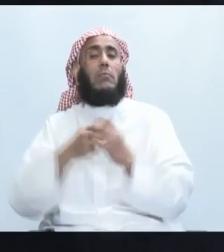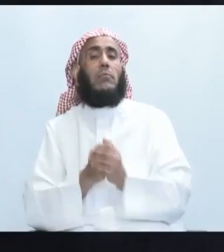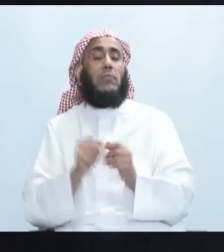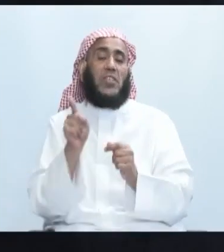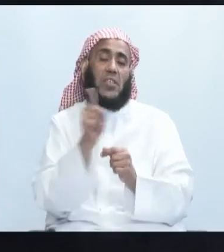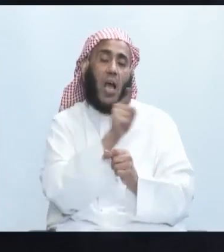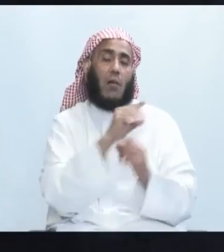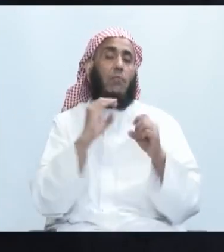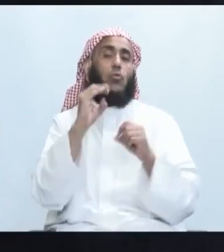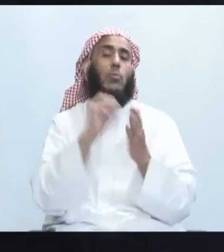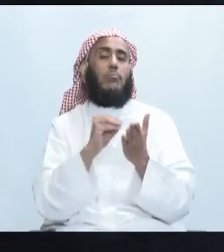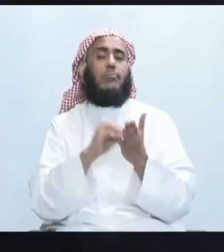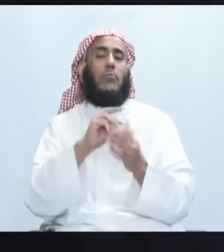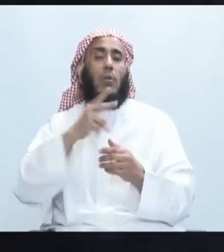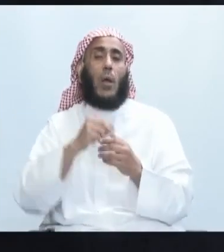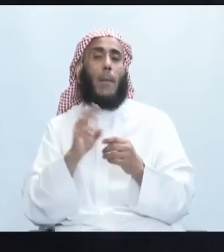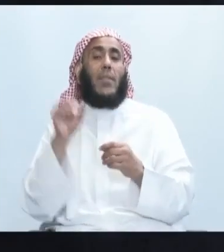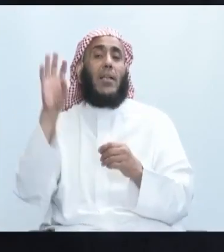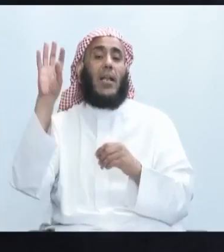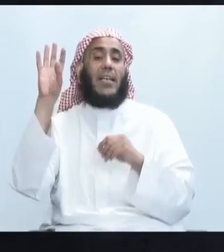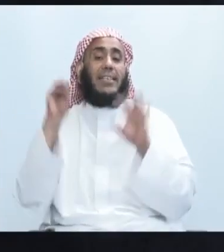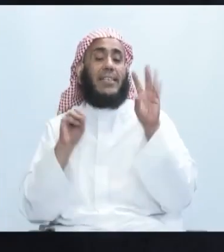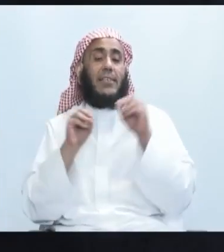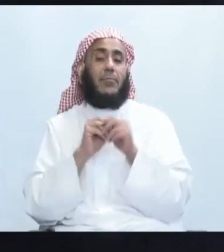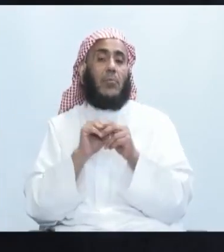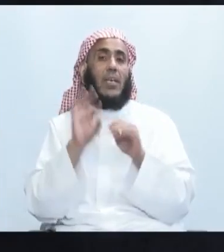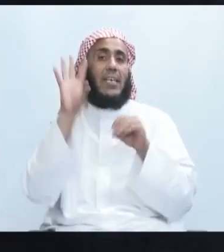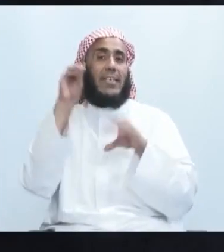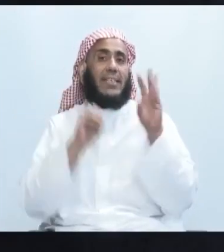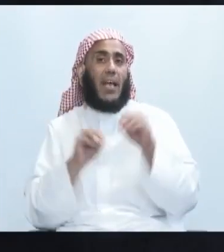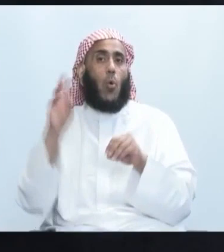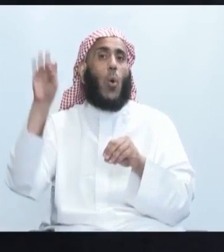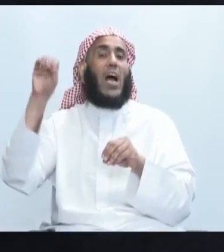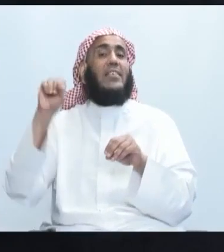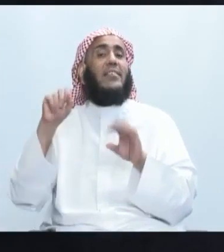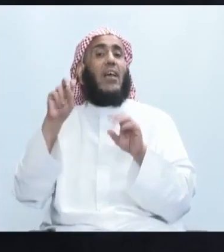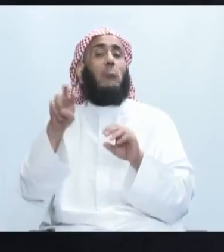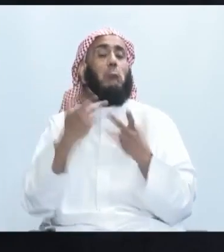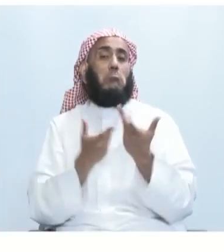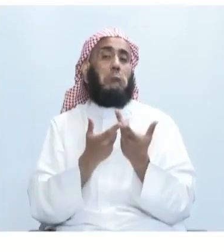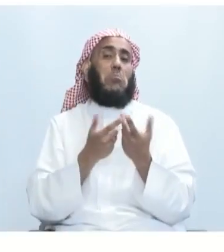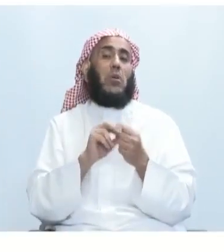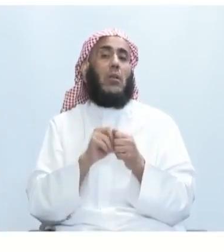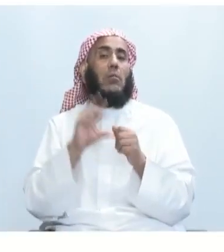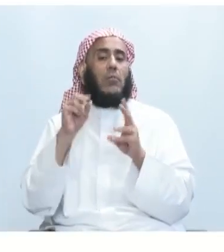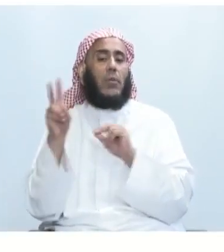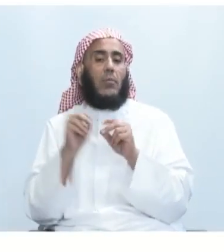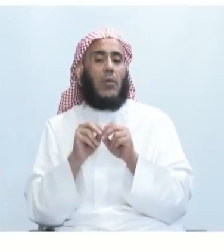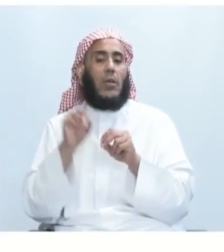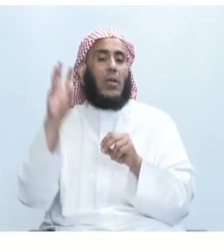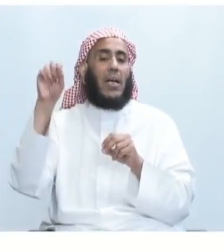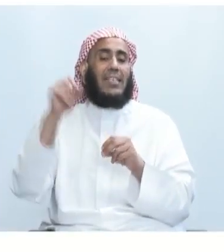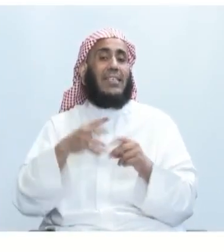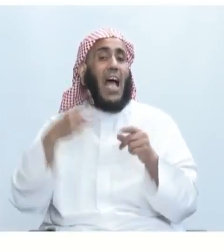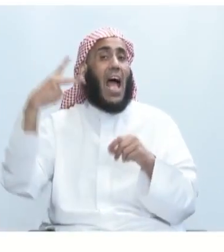السياق او في الجمله ويختلف معناها مثلا القصه تقول قصه وقصه مثلا تقول مثلا في قص